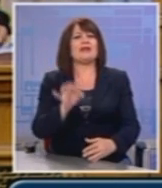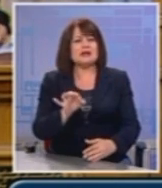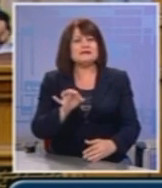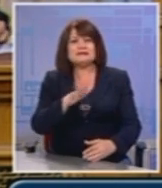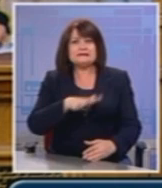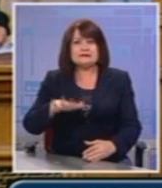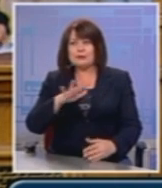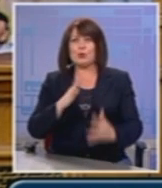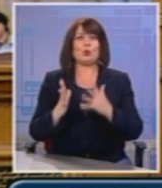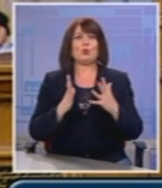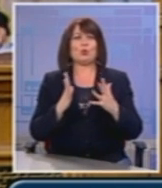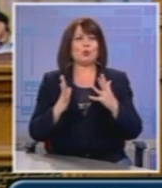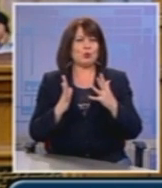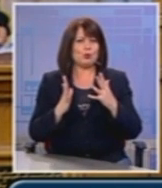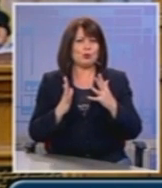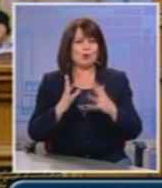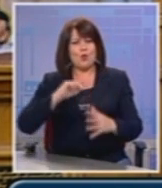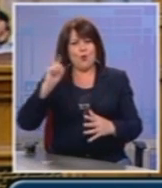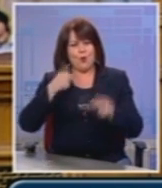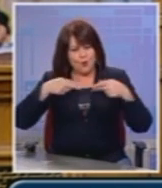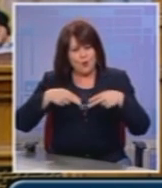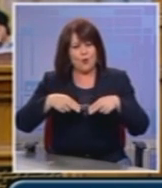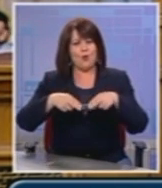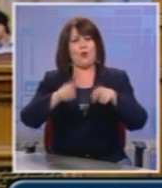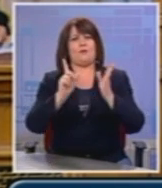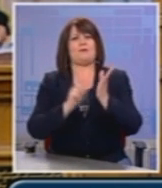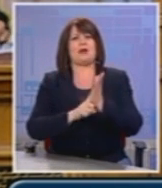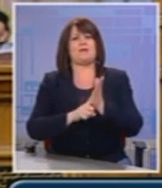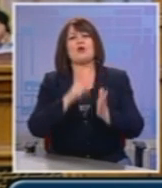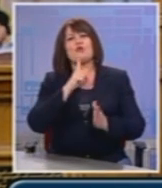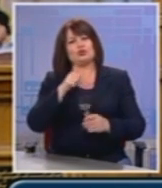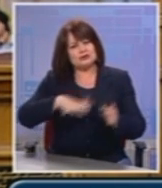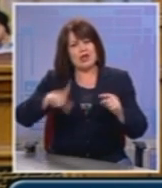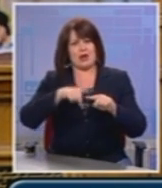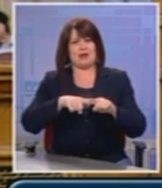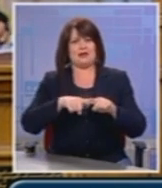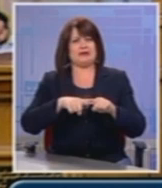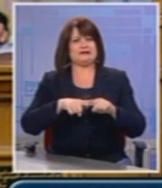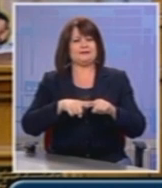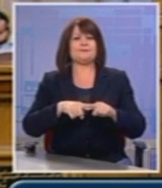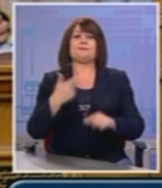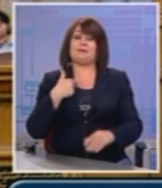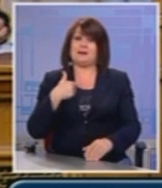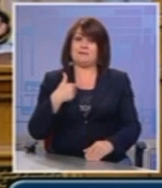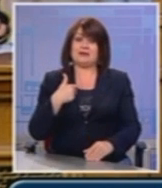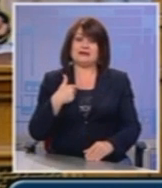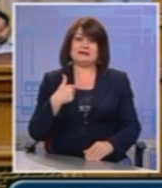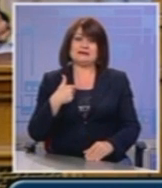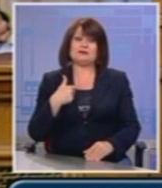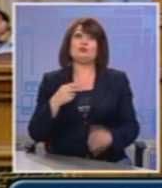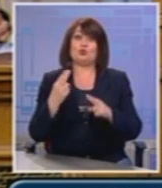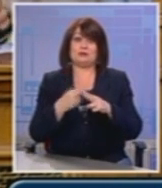κυκλώνα και όλοι κινούμαστε προς την ίδια κατεύθυνση με εσάς για μας είναι απόλυτα